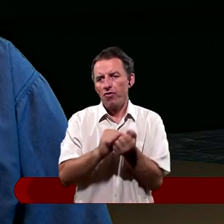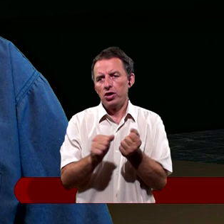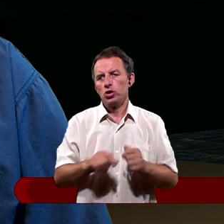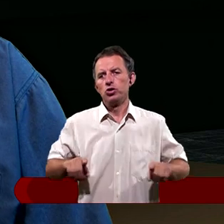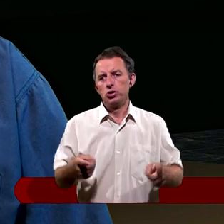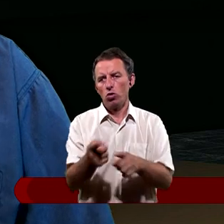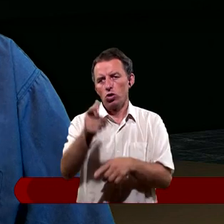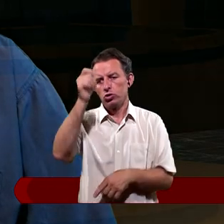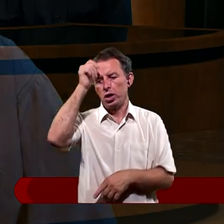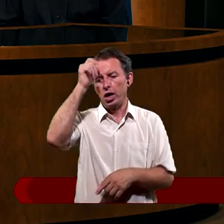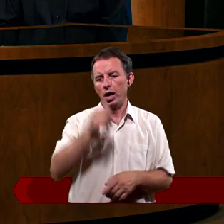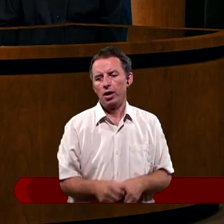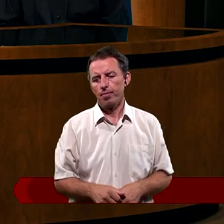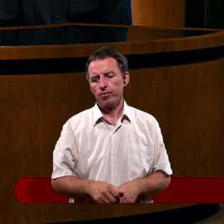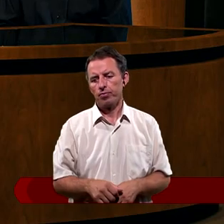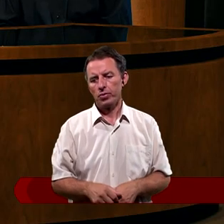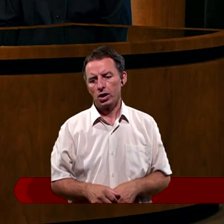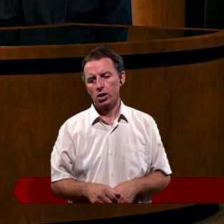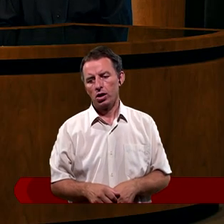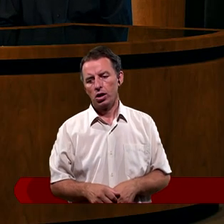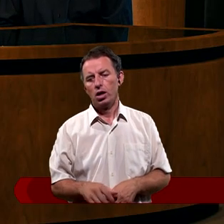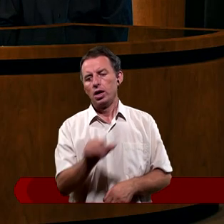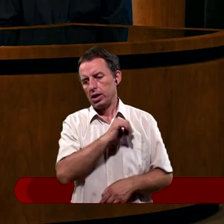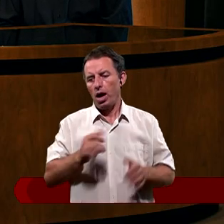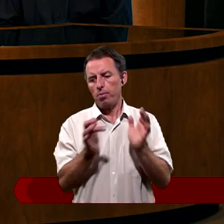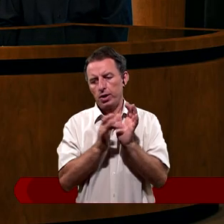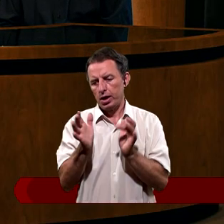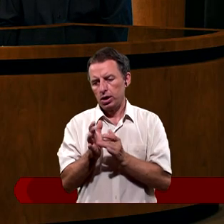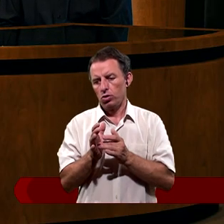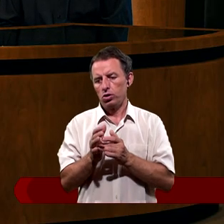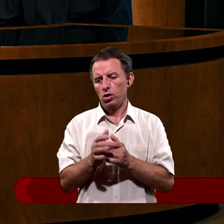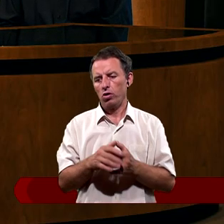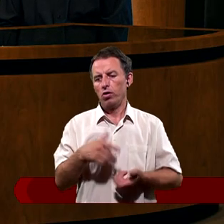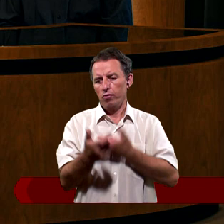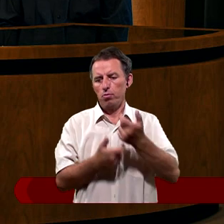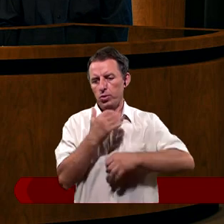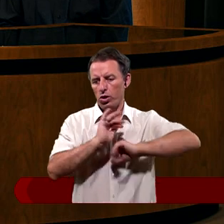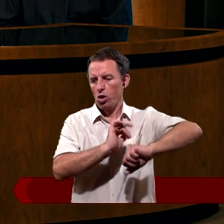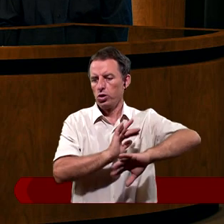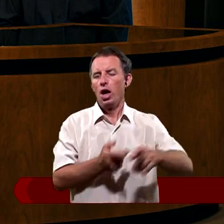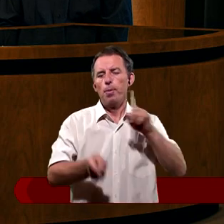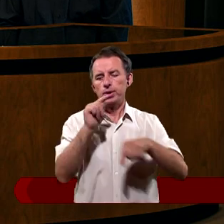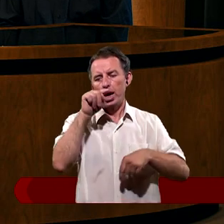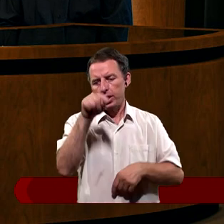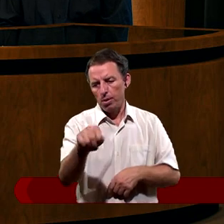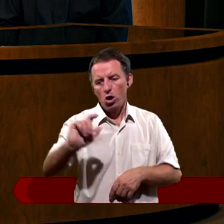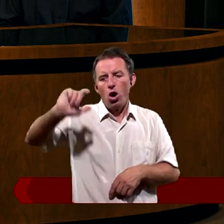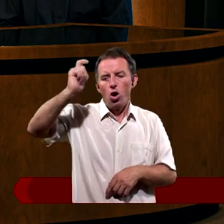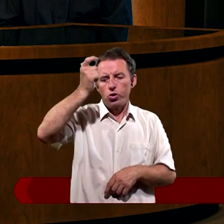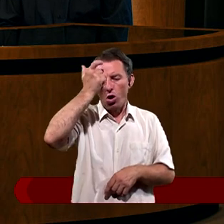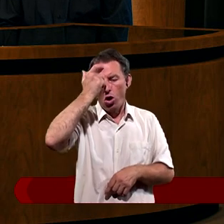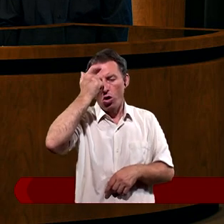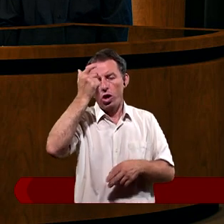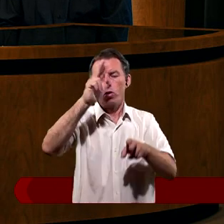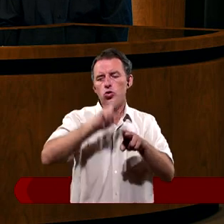dzieła diabelskie. Widzimy tutaj, jakby sam Chrystus się broni przed tym, że rolę, którą